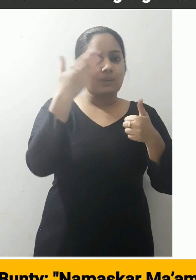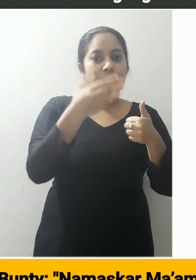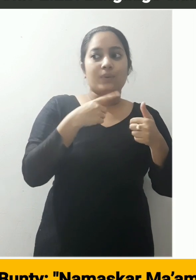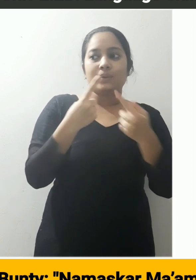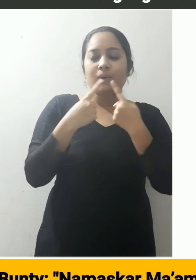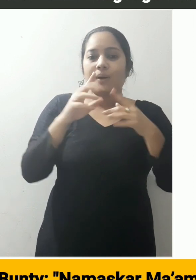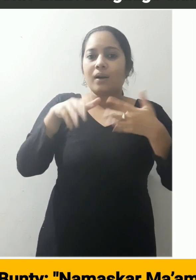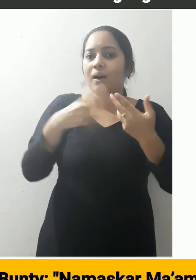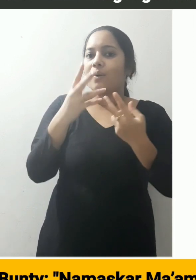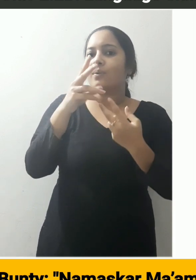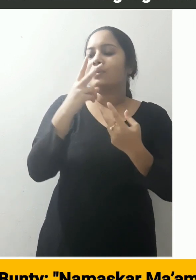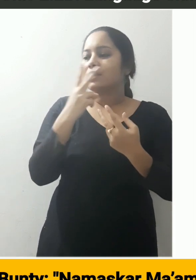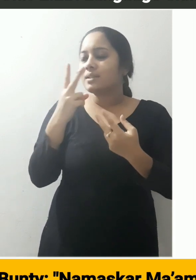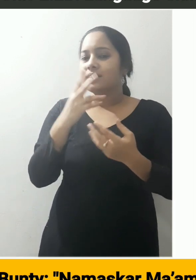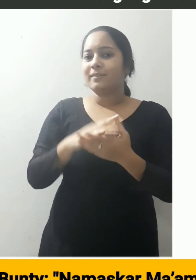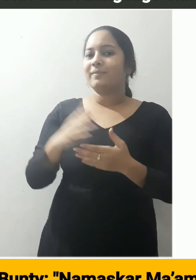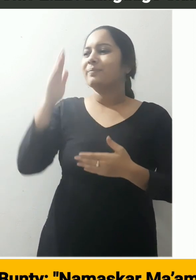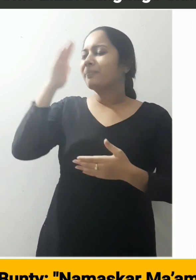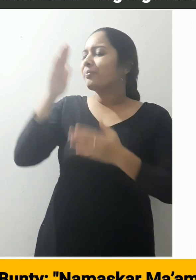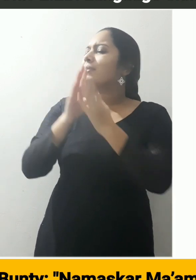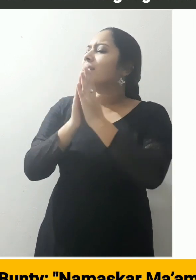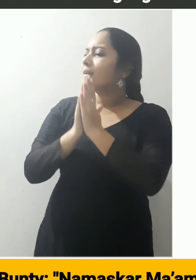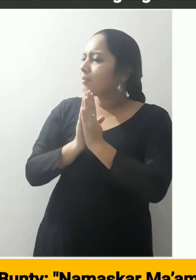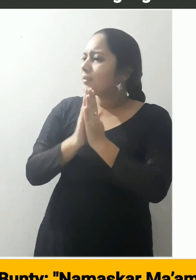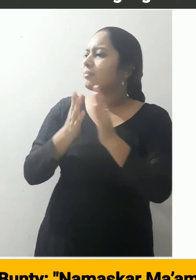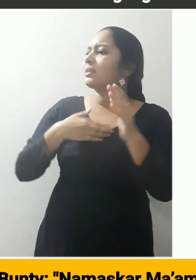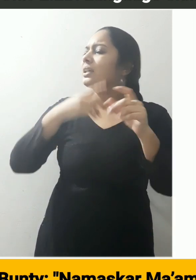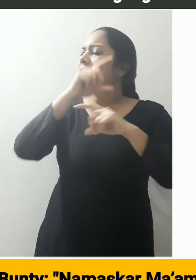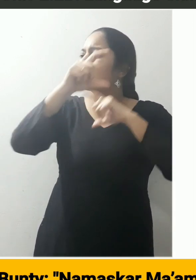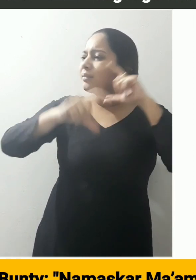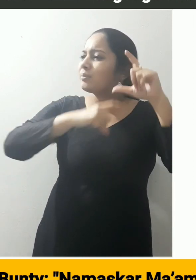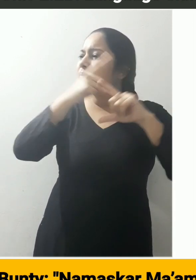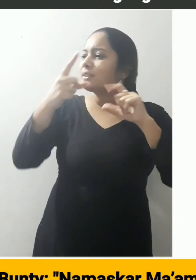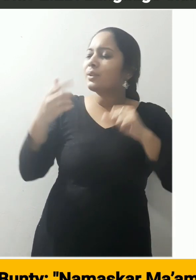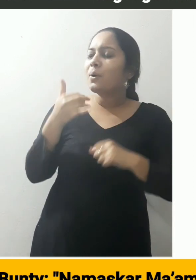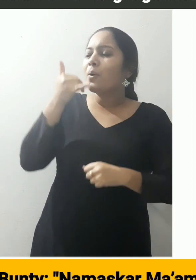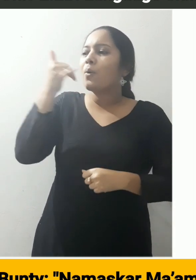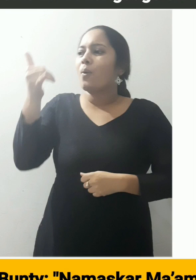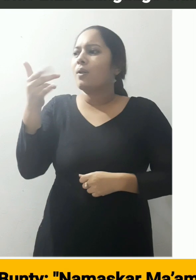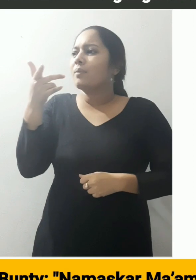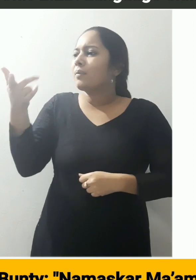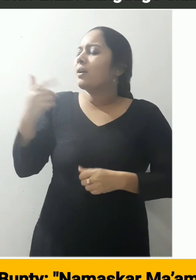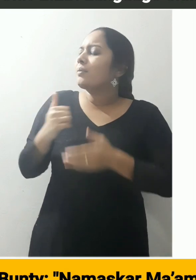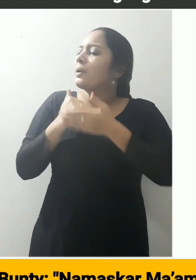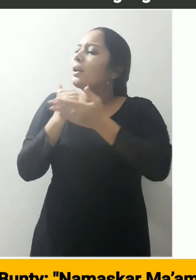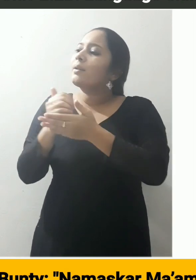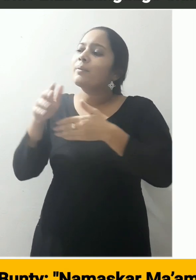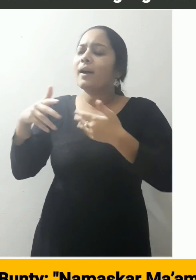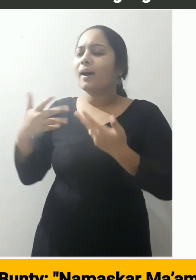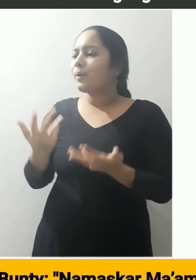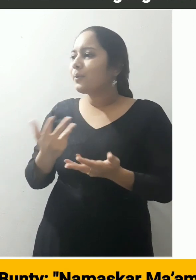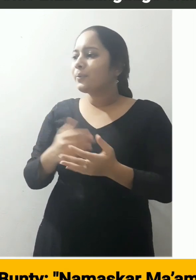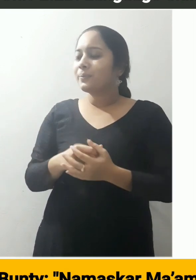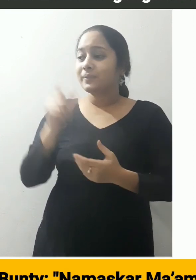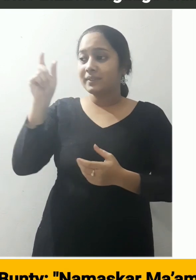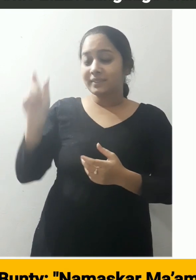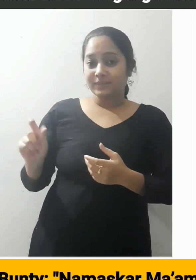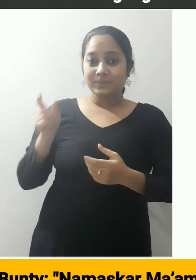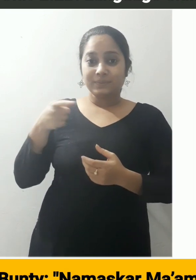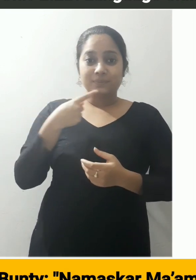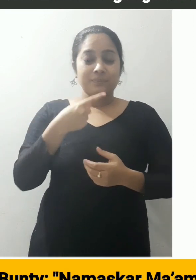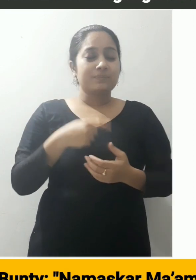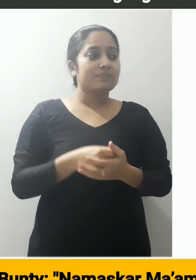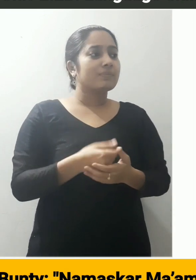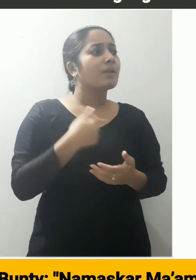Bunty: नमस्कार मैम, मैं बंटी सोर्सिंग सॉल्यूशन से आपकी क्या मदद कर सकता हूँ?